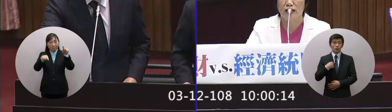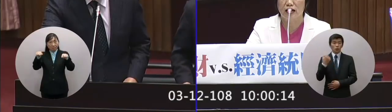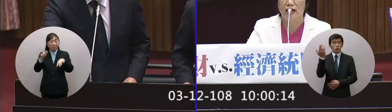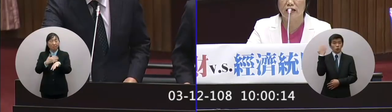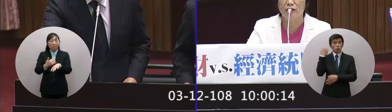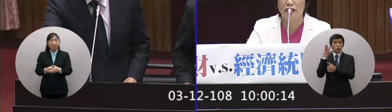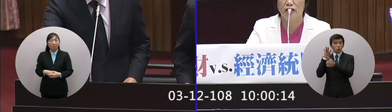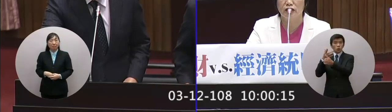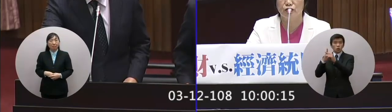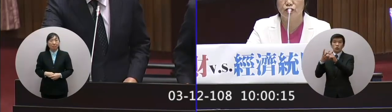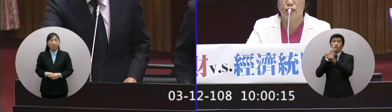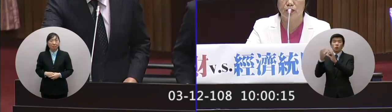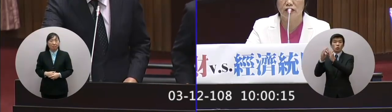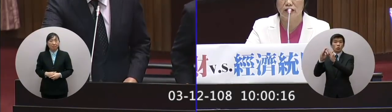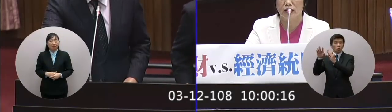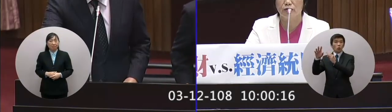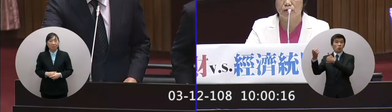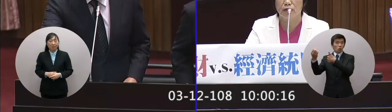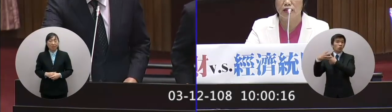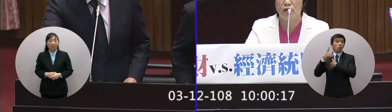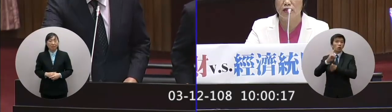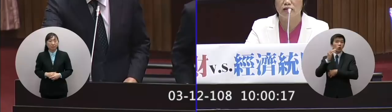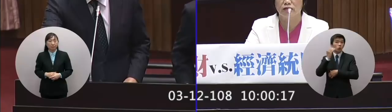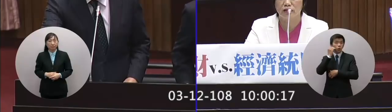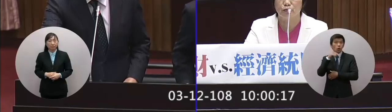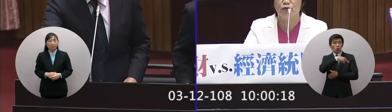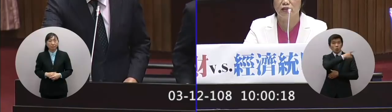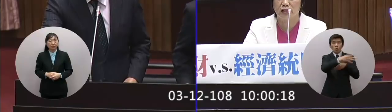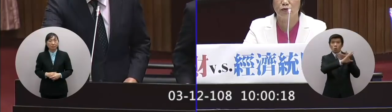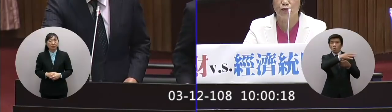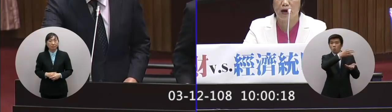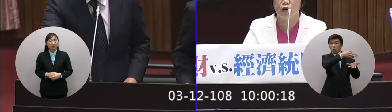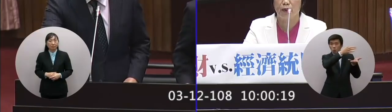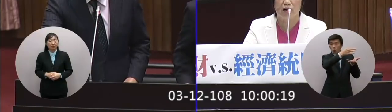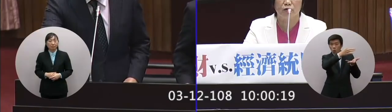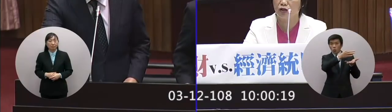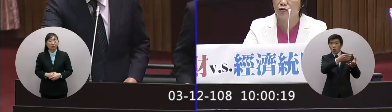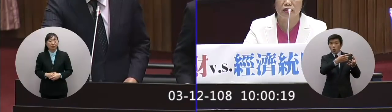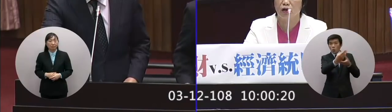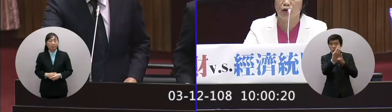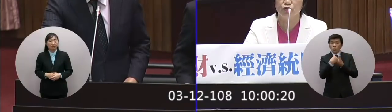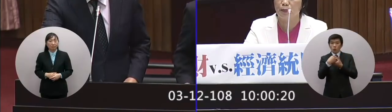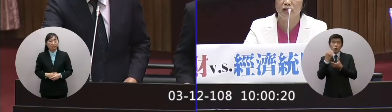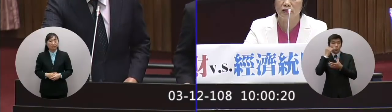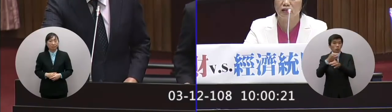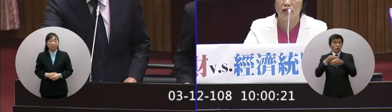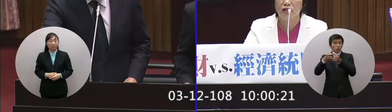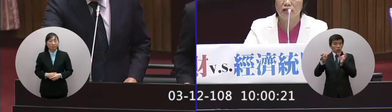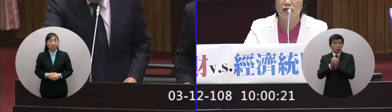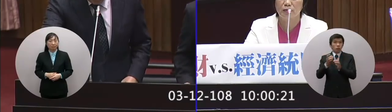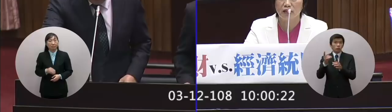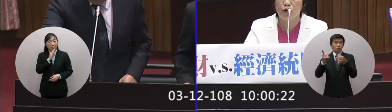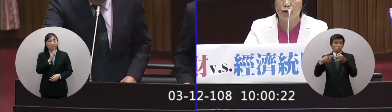我有请教过中央银行啊，他们的意见就是有关这些钱如果回来的话，只要经济部跟财政部把关把好的话，中央银行完全没意